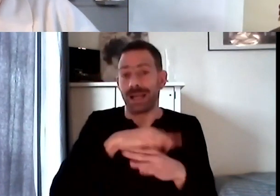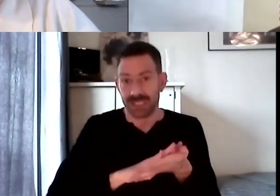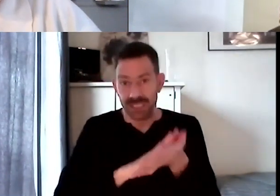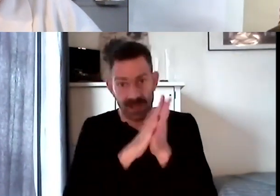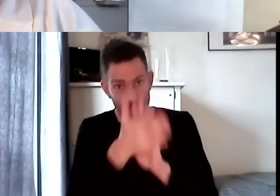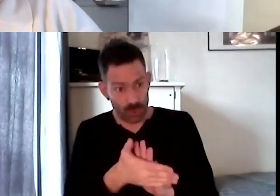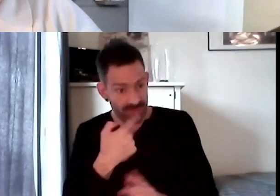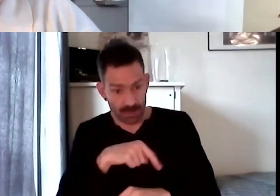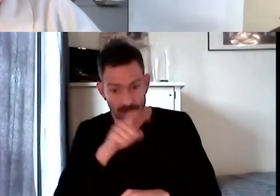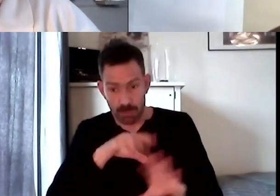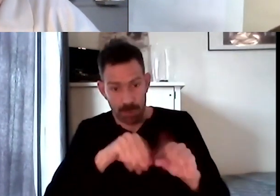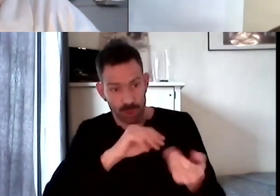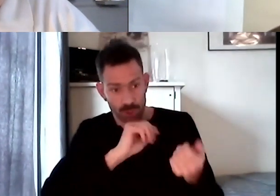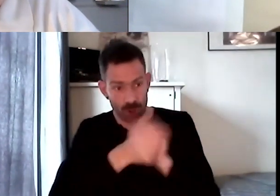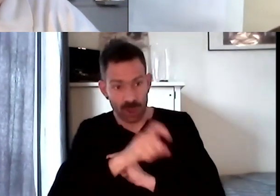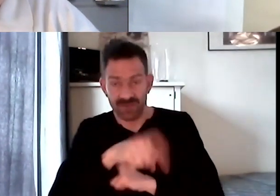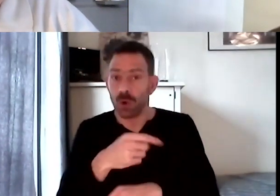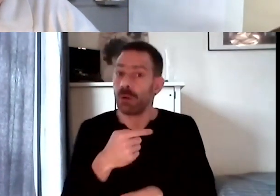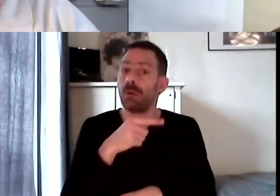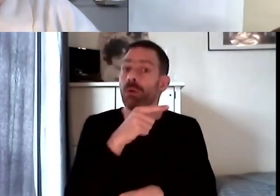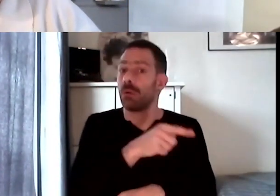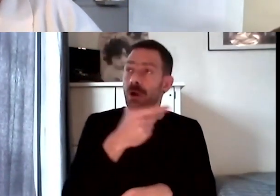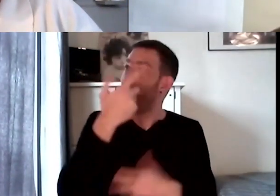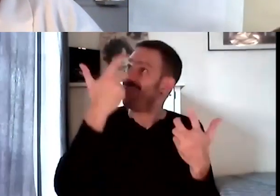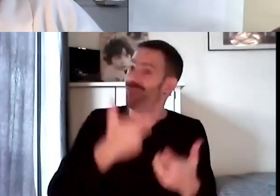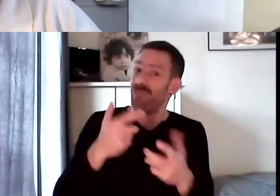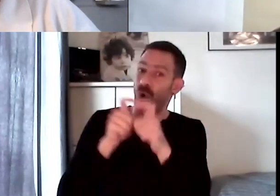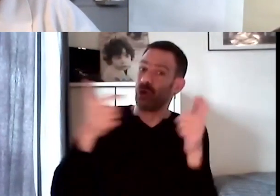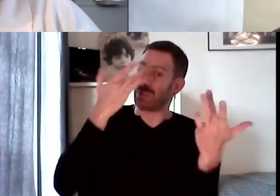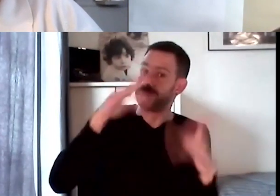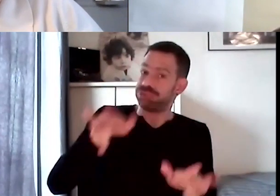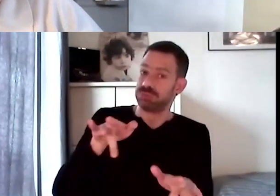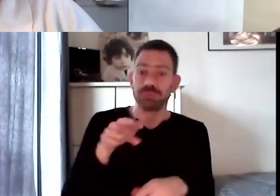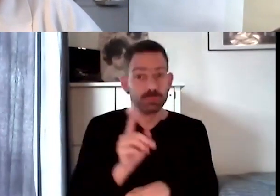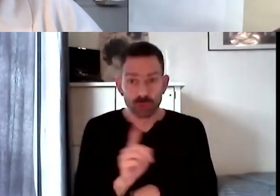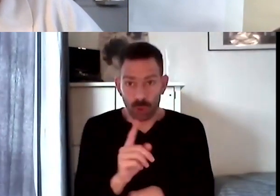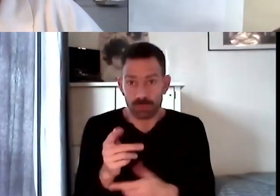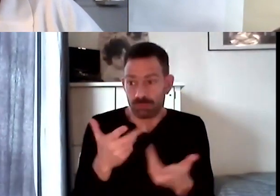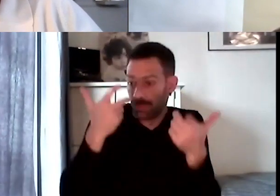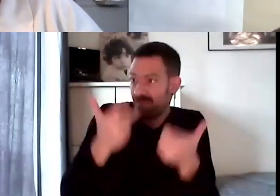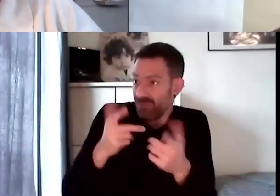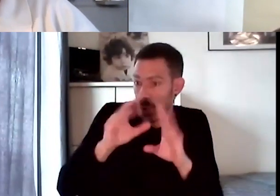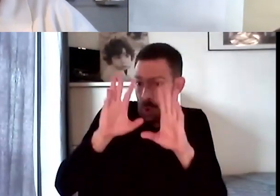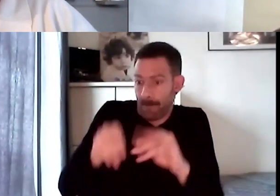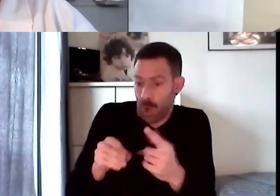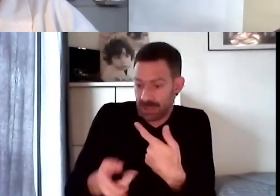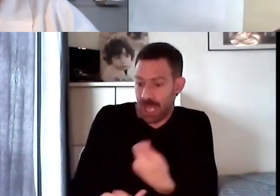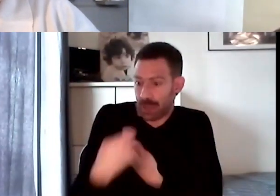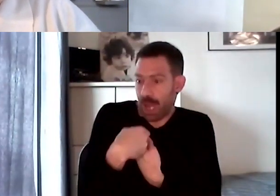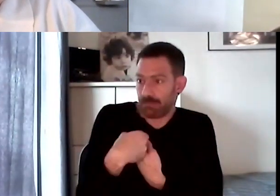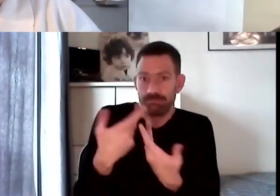reclassement, leur but n'est pas forcément de quitter l'entreprise. C'est de trouver un poste adapté aux nouvelles préconisations